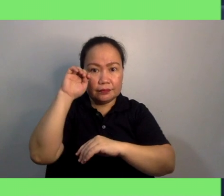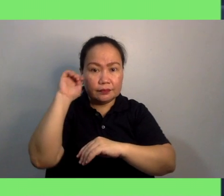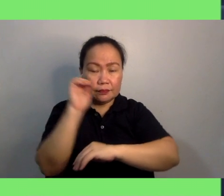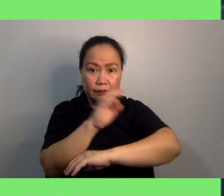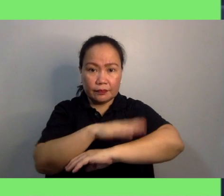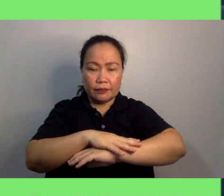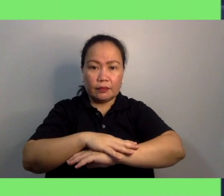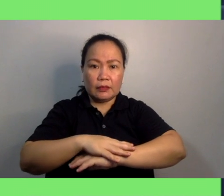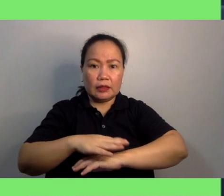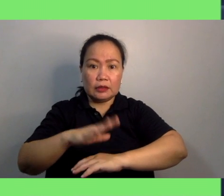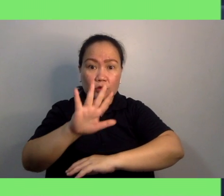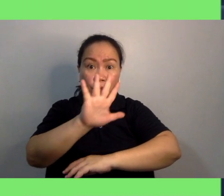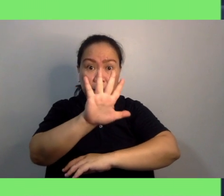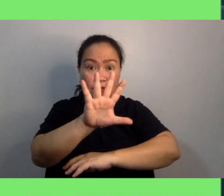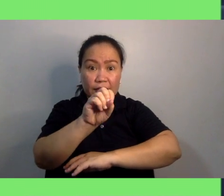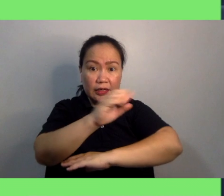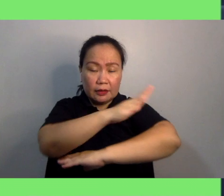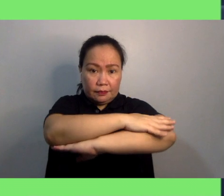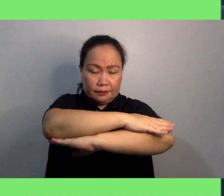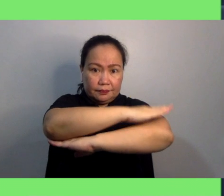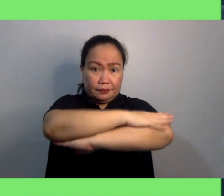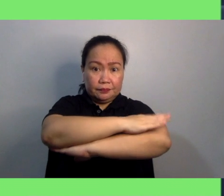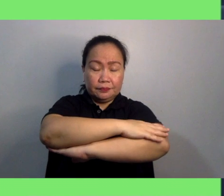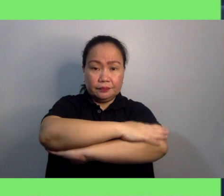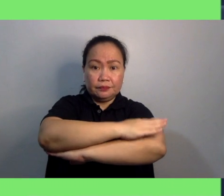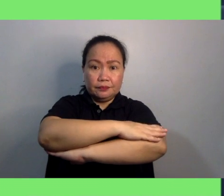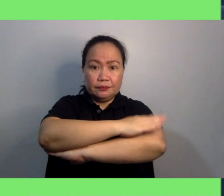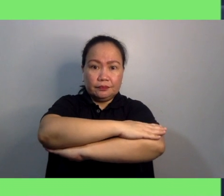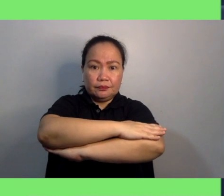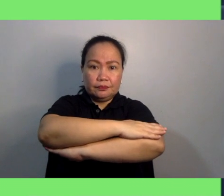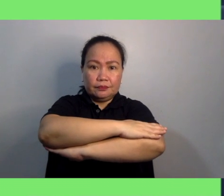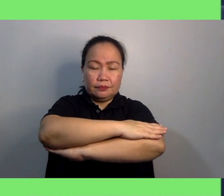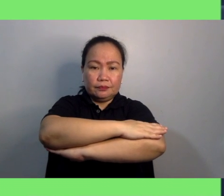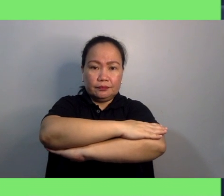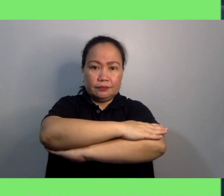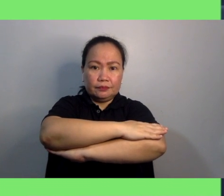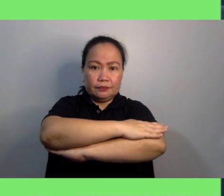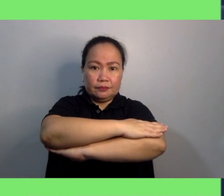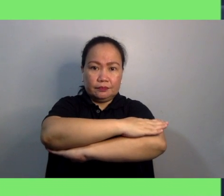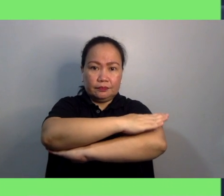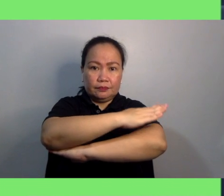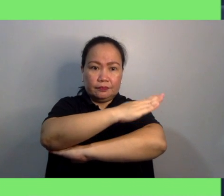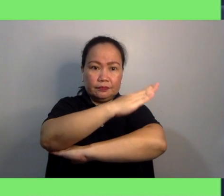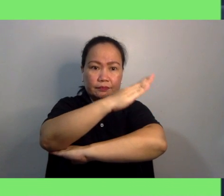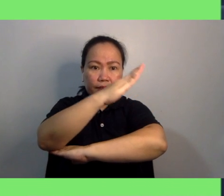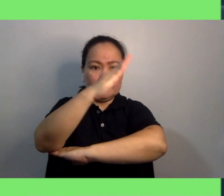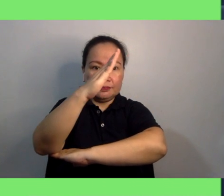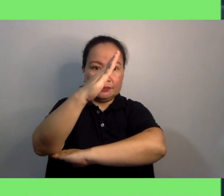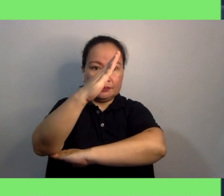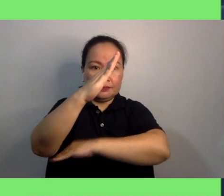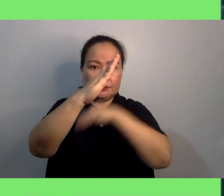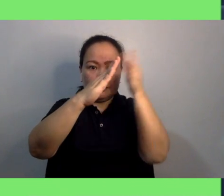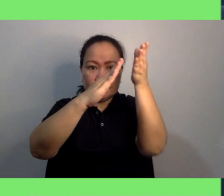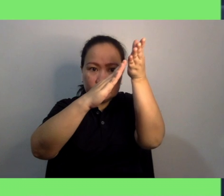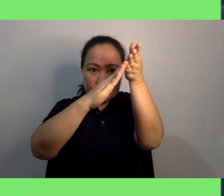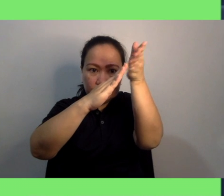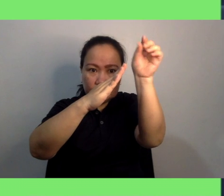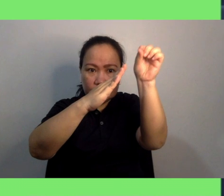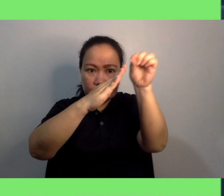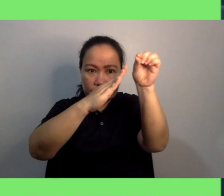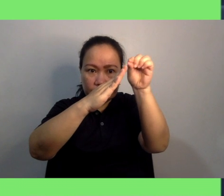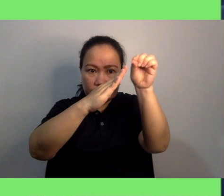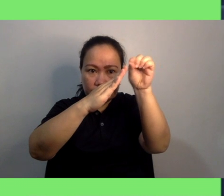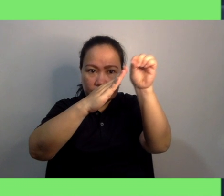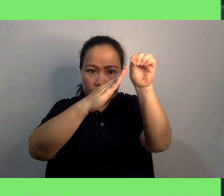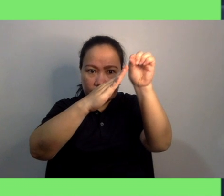ang measure niya is 50 degrees, so, ito po dapat. So, mag-mark ka dito ng point. Maglagay ka dito ng point. And